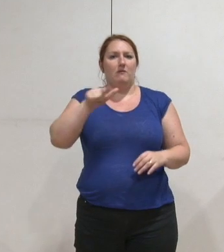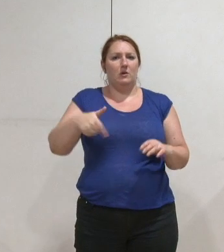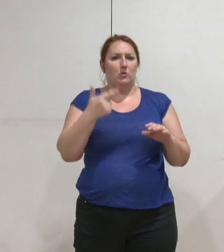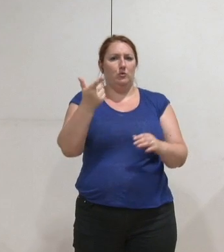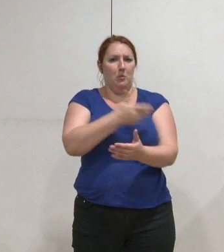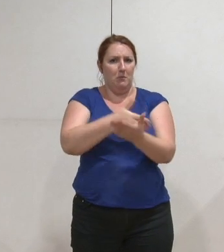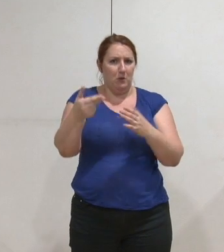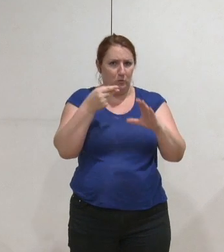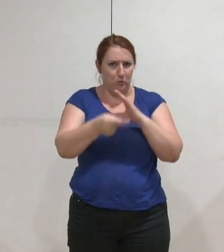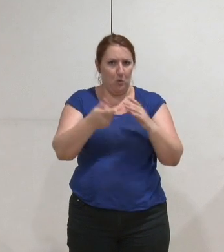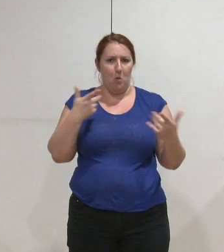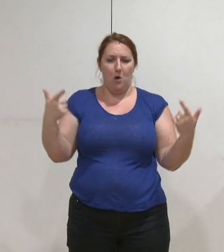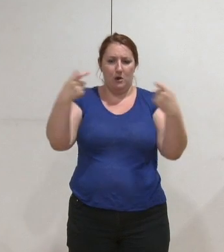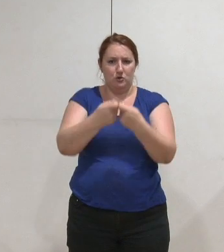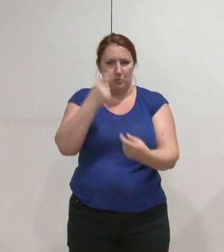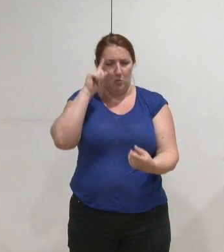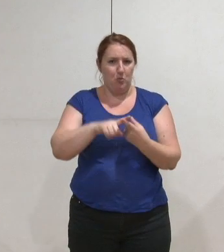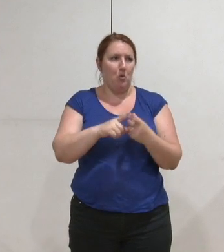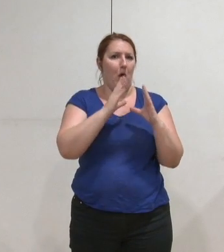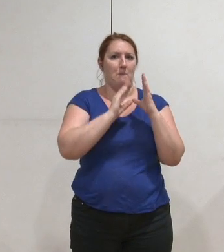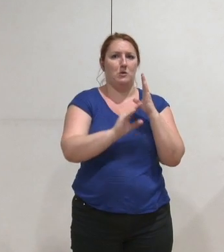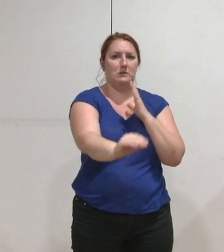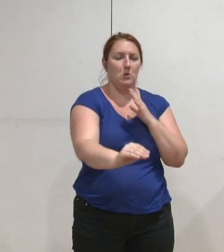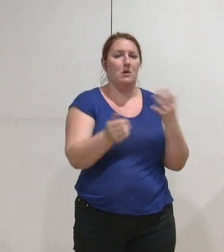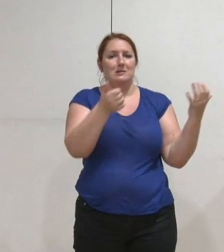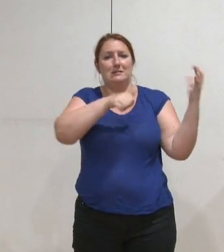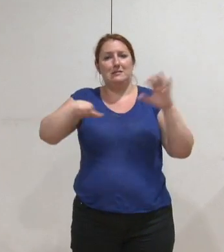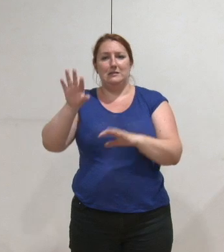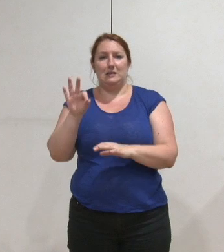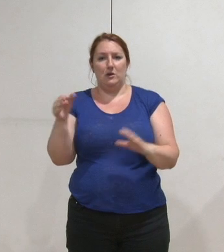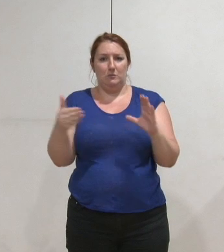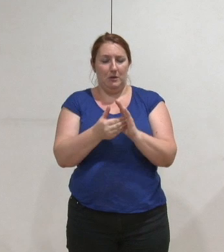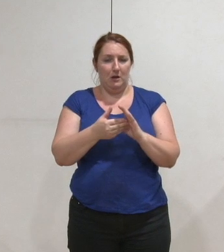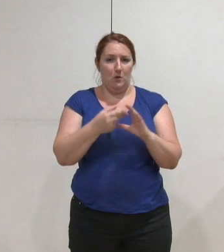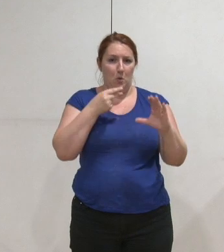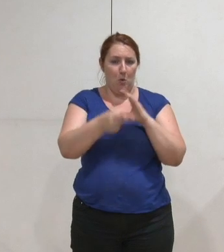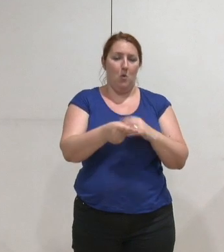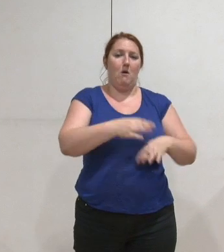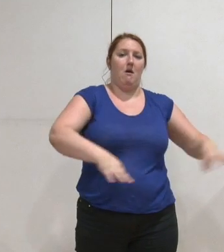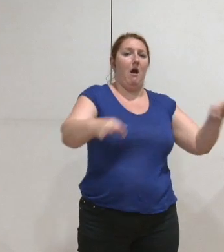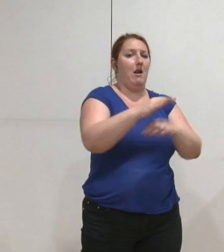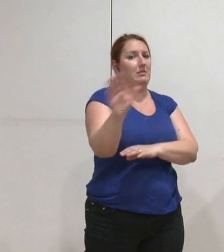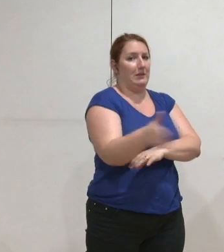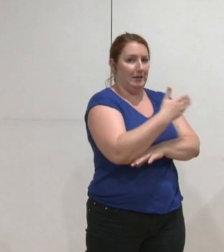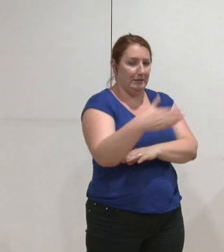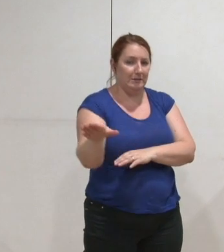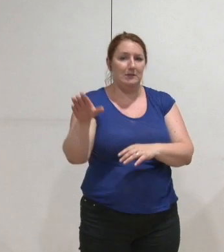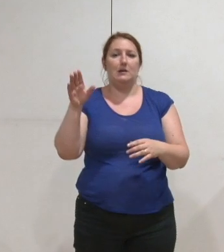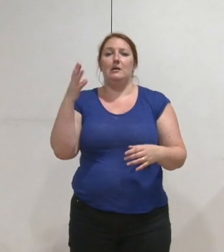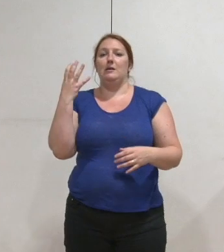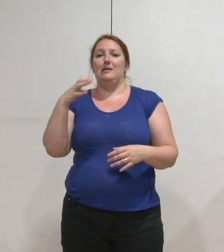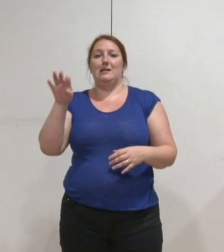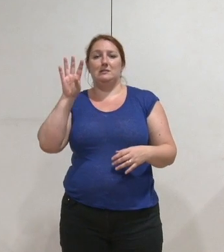d'ajustement de dotation aux amortissements 650000 € la halle de tennis 400